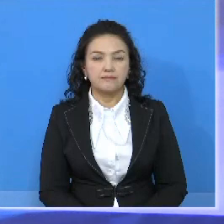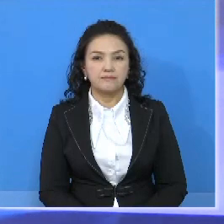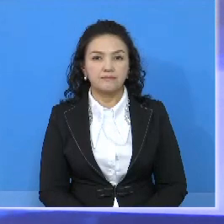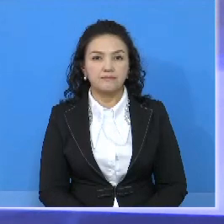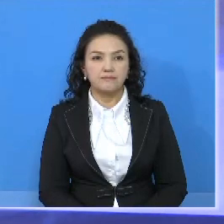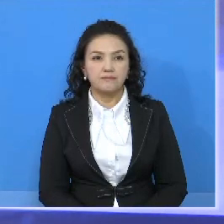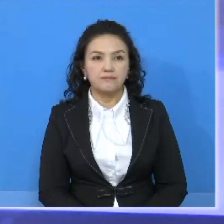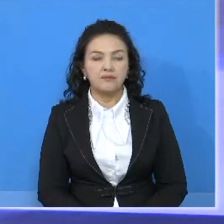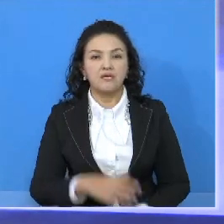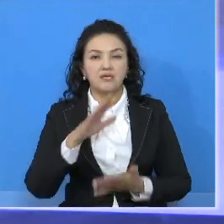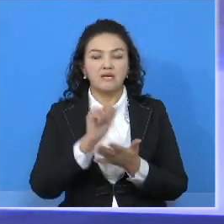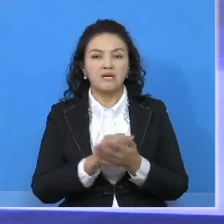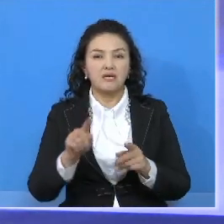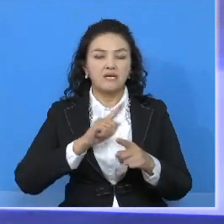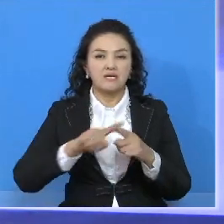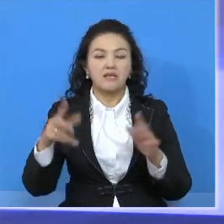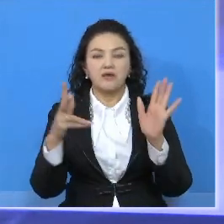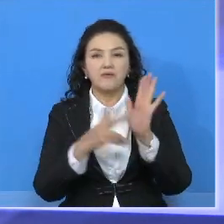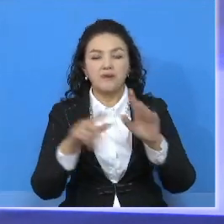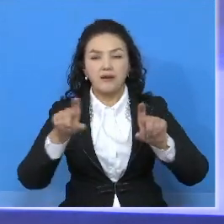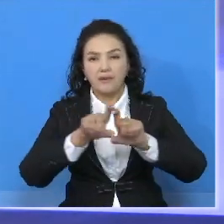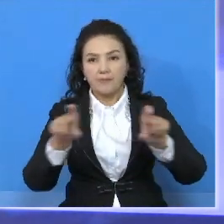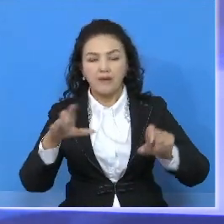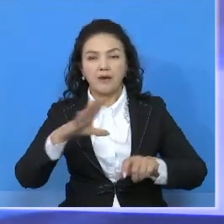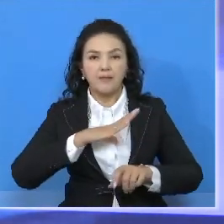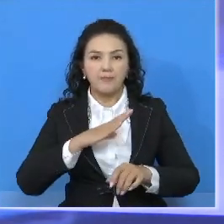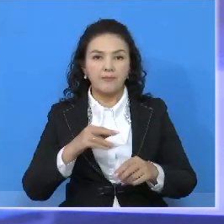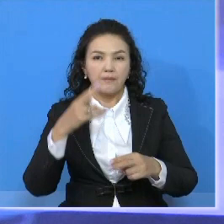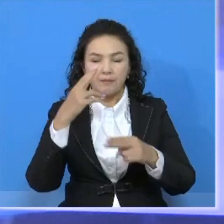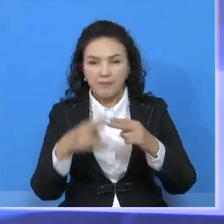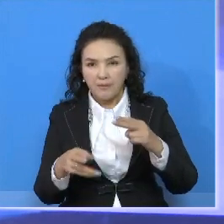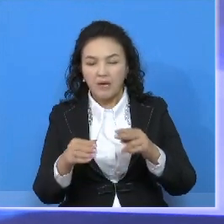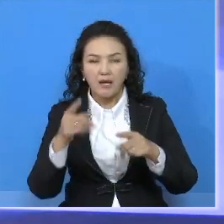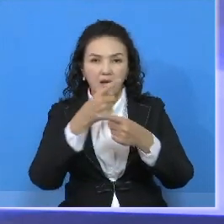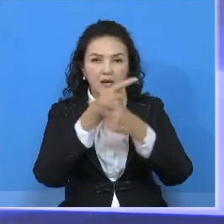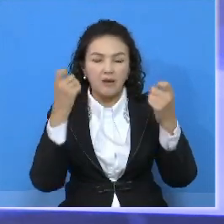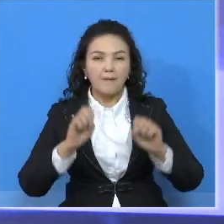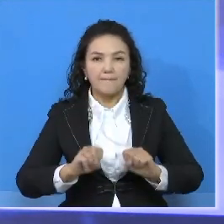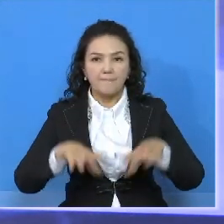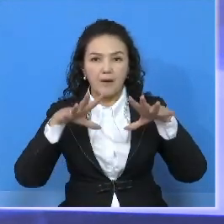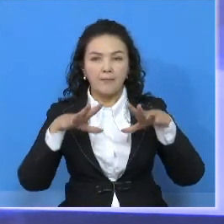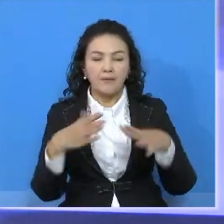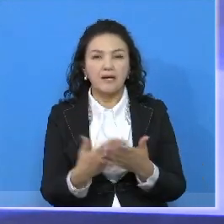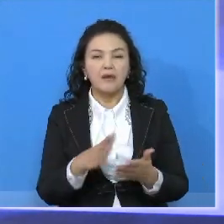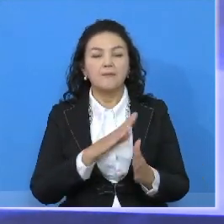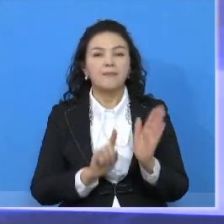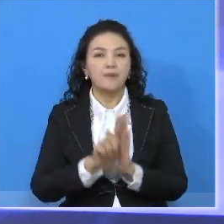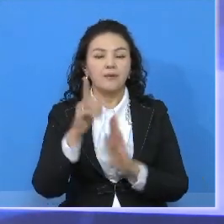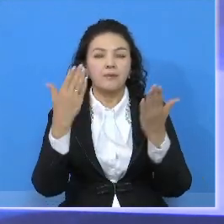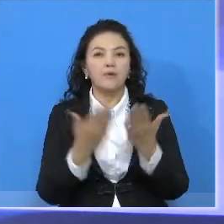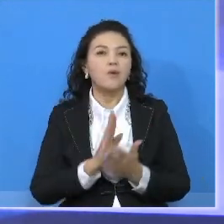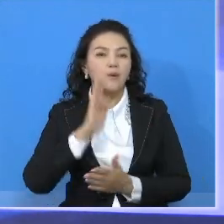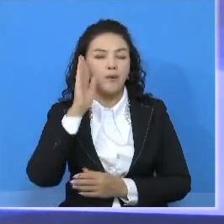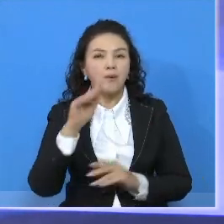Продолжим выпуск. Занятия сразу в 8 учебных заведениях были сорваны после сообщения о заложенной бомбе. Так началось сегодняшнее